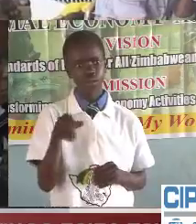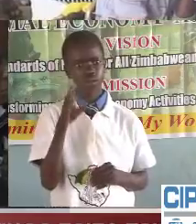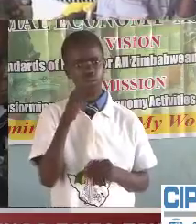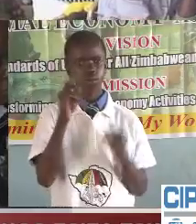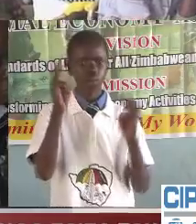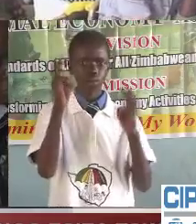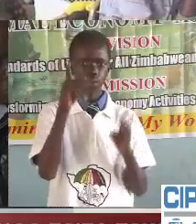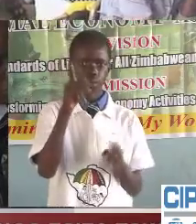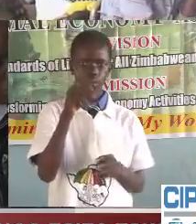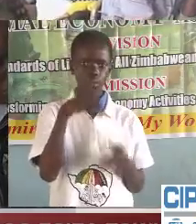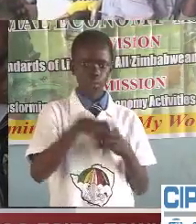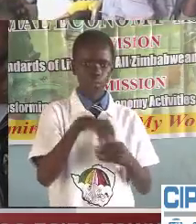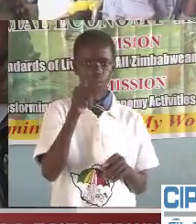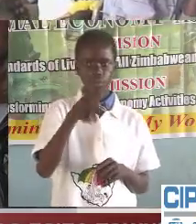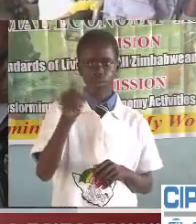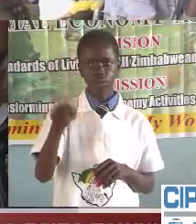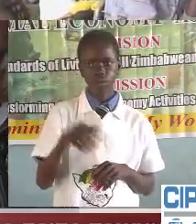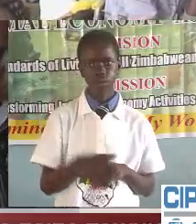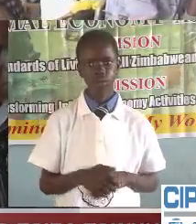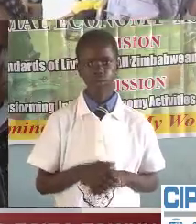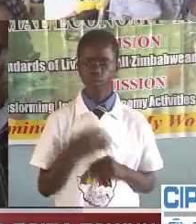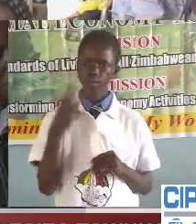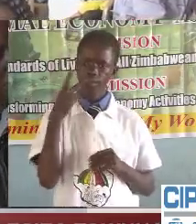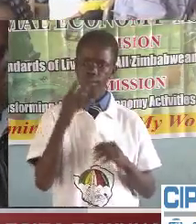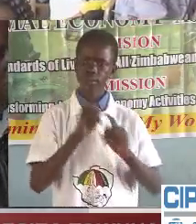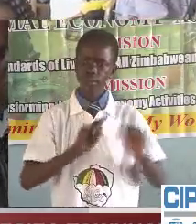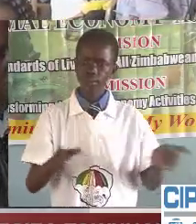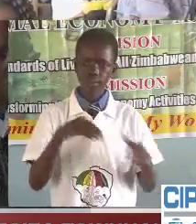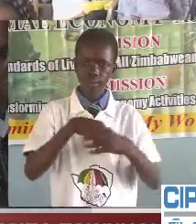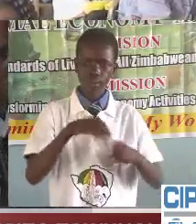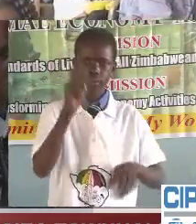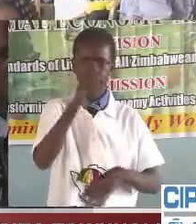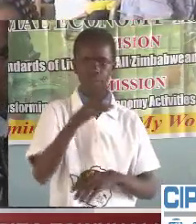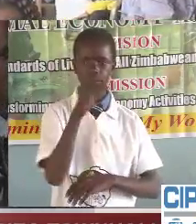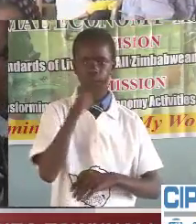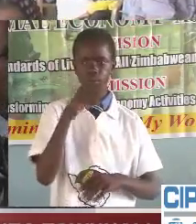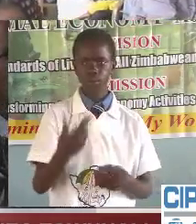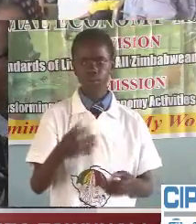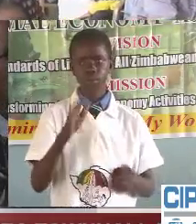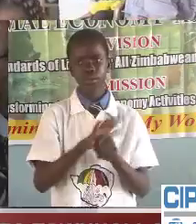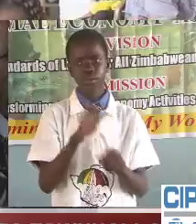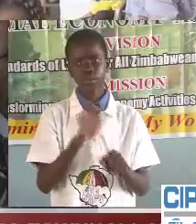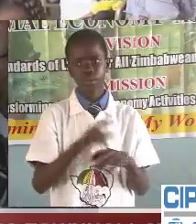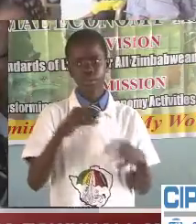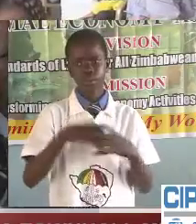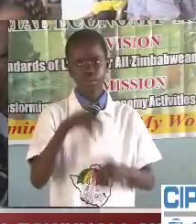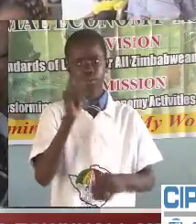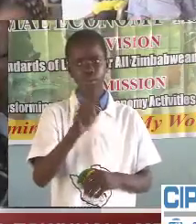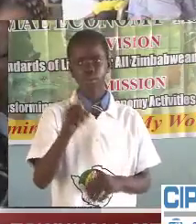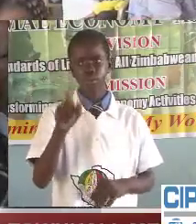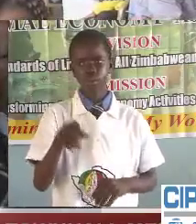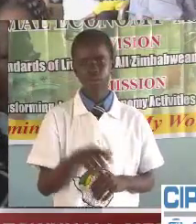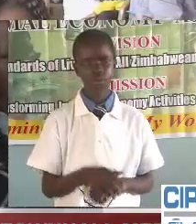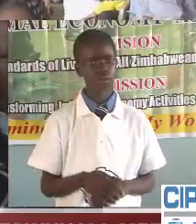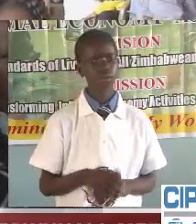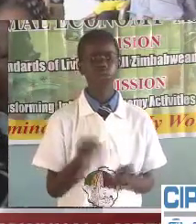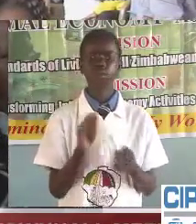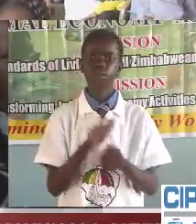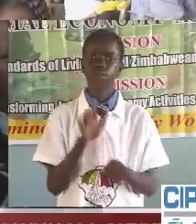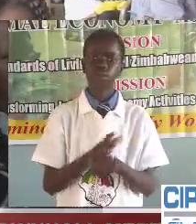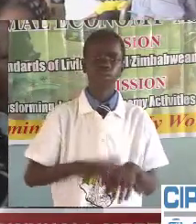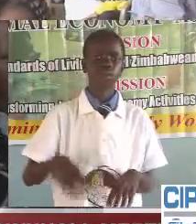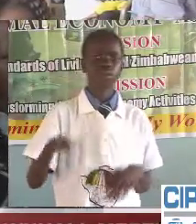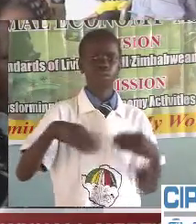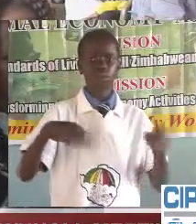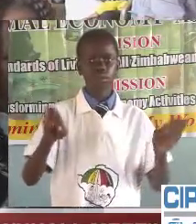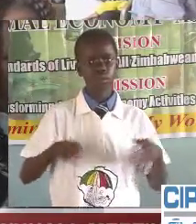problem yekuti kazhinji kachona sezvamuri kungoona kuti vanhu vakawanda vari kuengaja in informal trading.